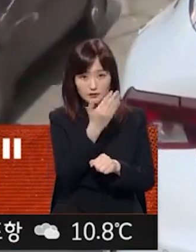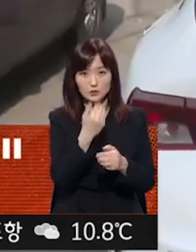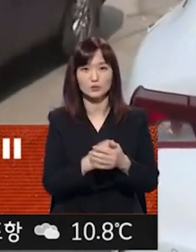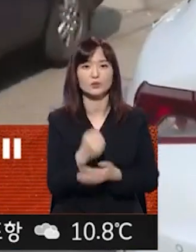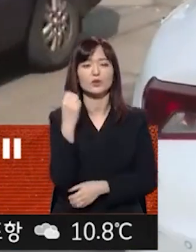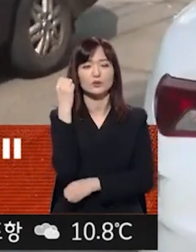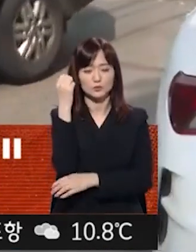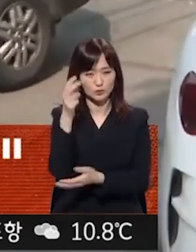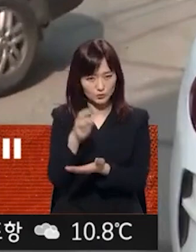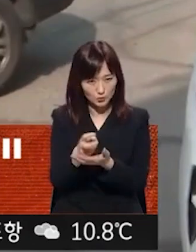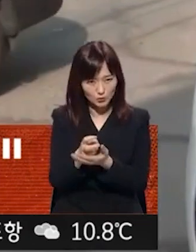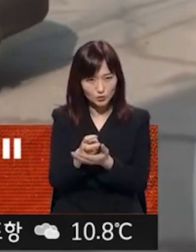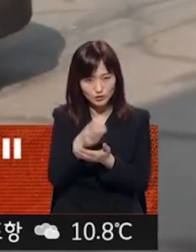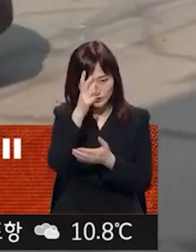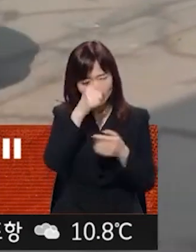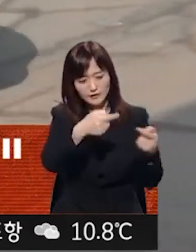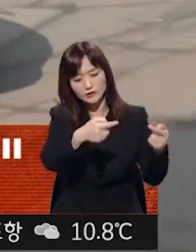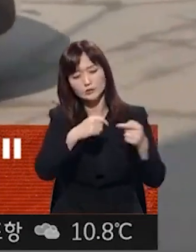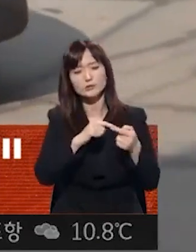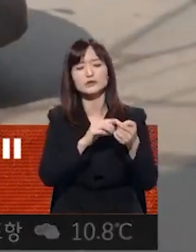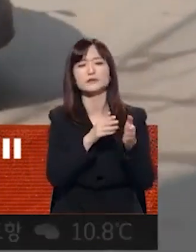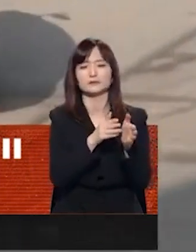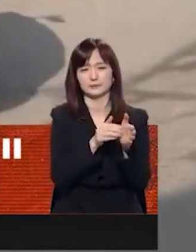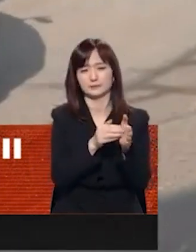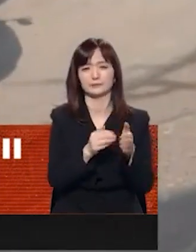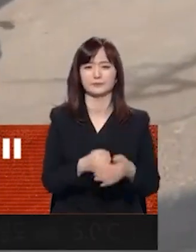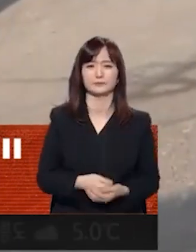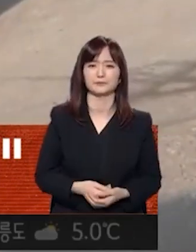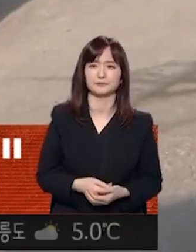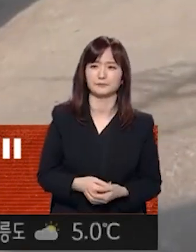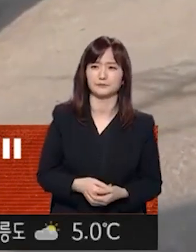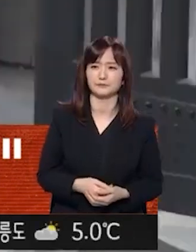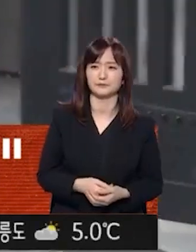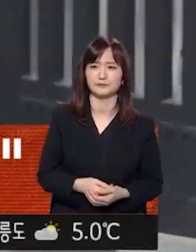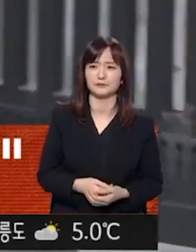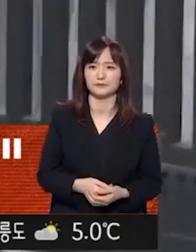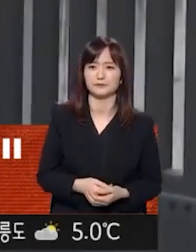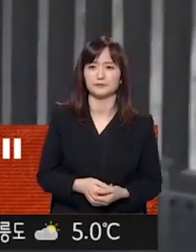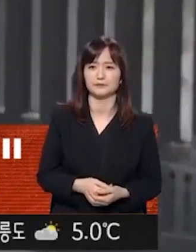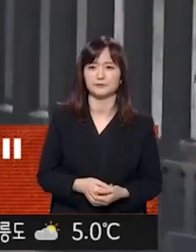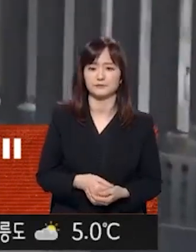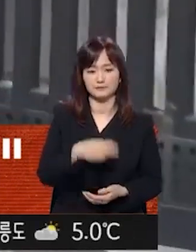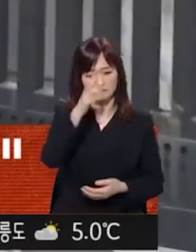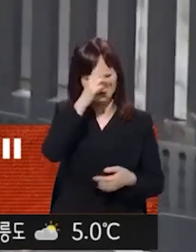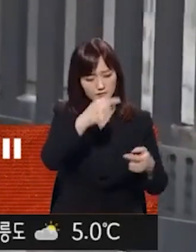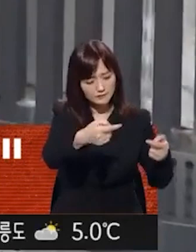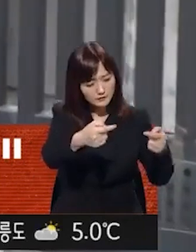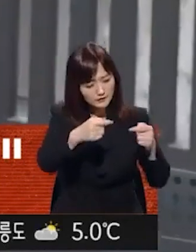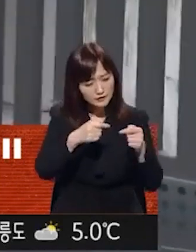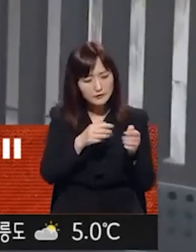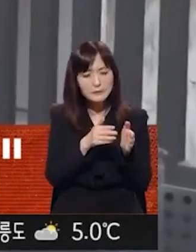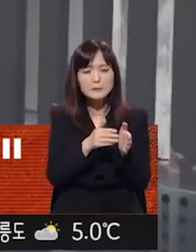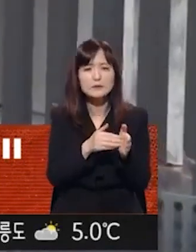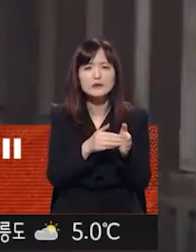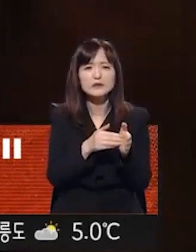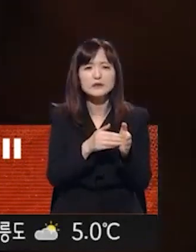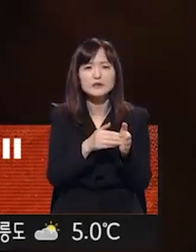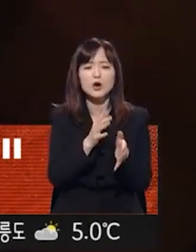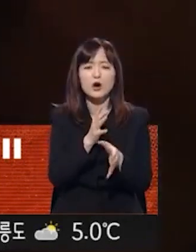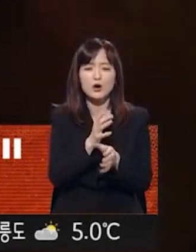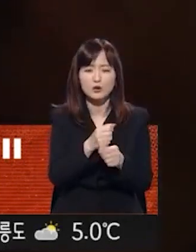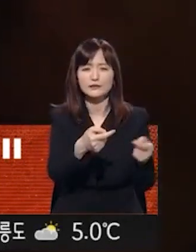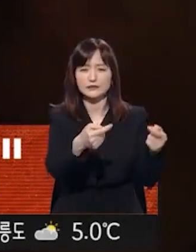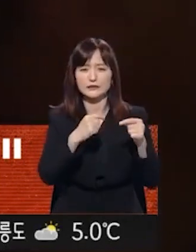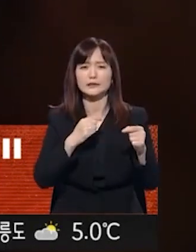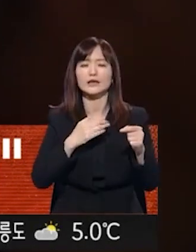원칙이고요 그런 얘기를 지금 하고 있는 상황이고이 비공개 현대에게 알려지니까 부담스러웠던 것 같아요 그래서